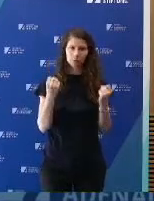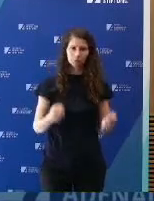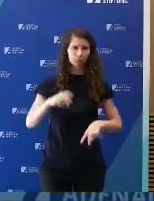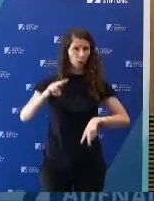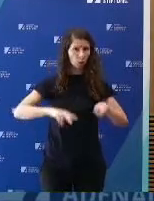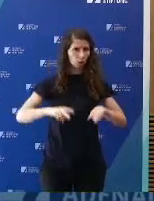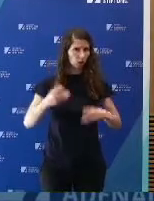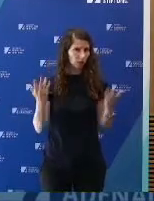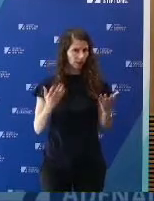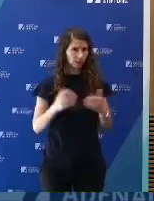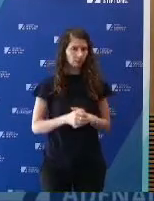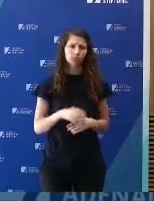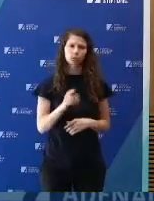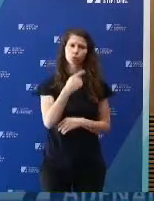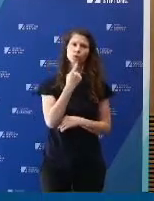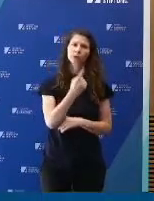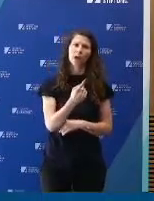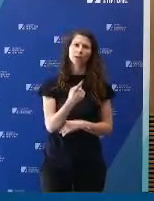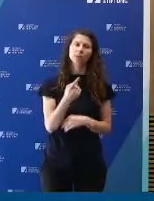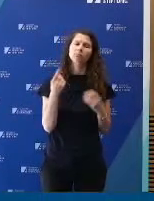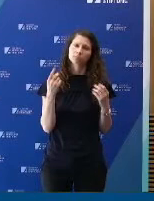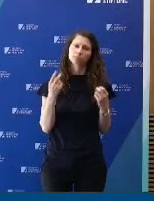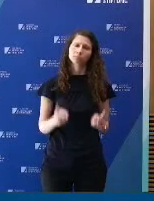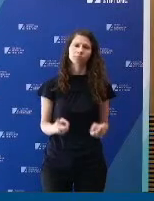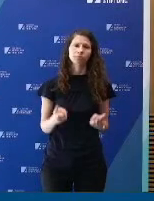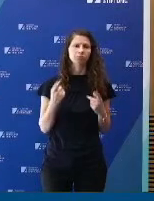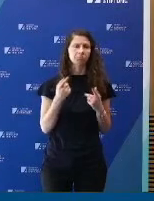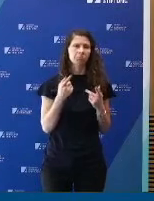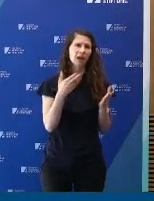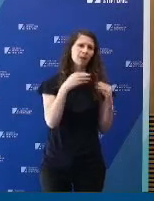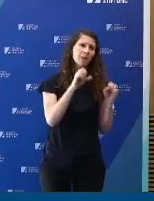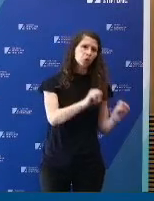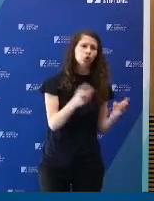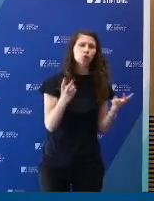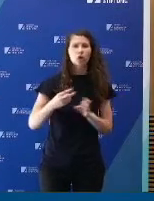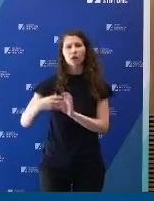wenn du sagst, es geht mir um Klimaschutz oder es geht mir um Nachhaltigkeit?